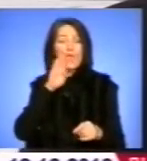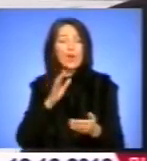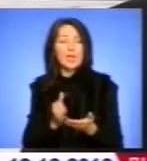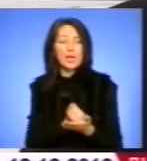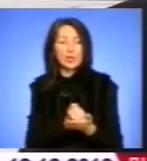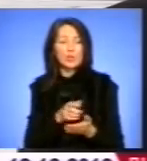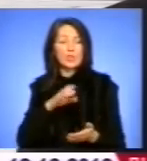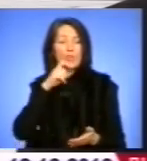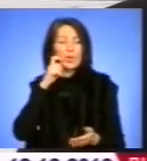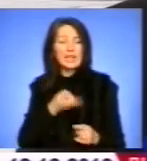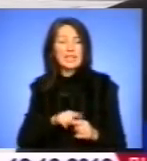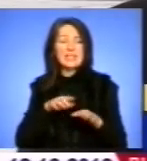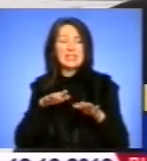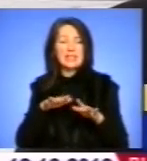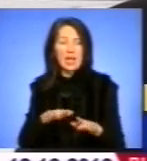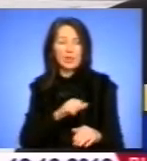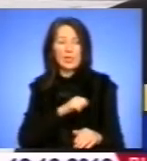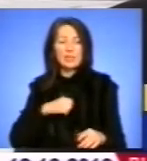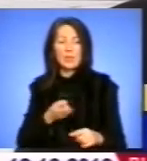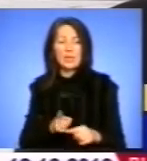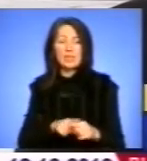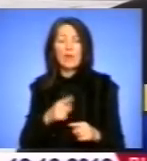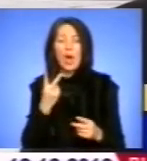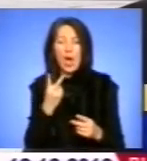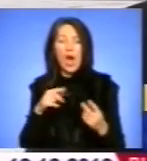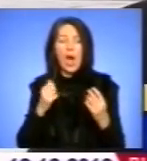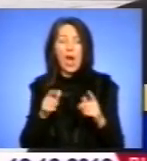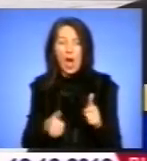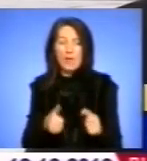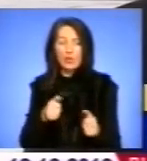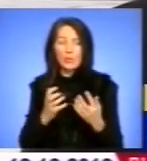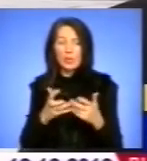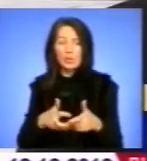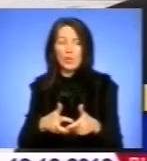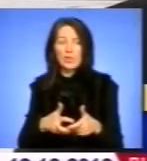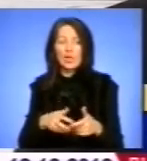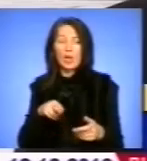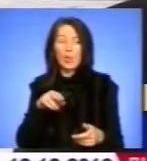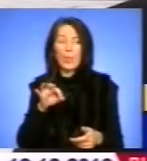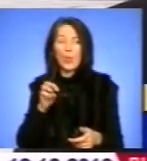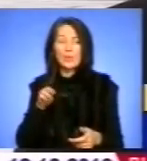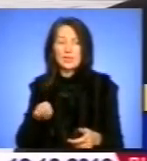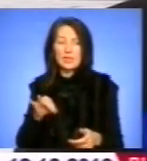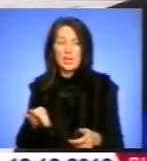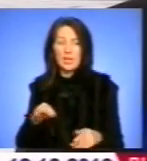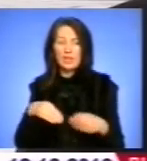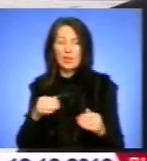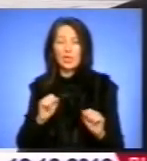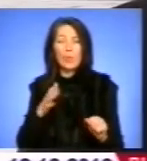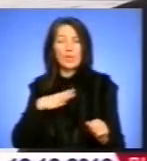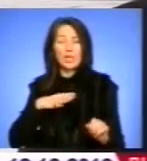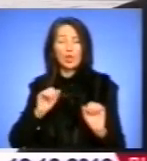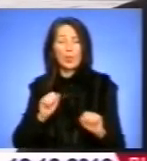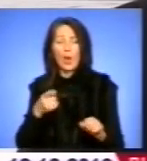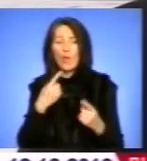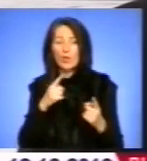ці заходи, а саме ці два автоматизовані пости, дають нам і надію, і право говорити про те,